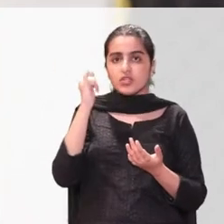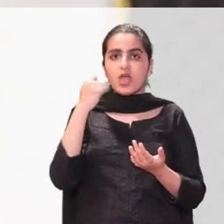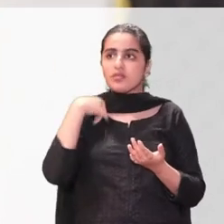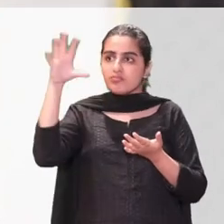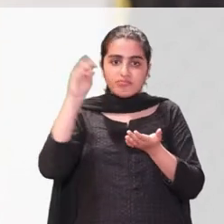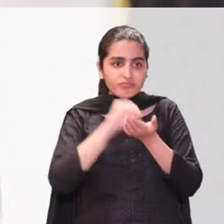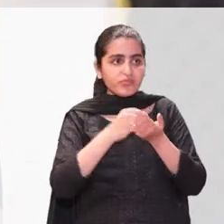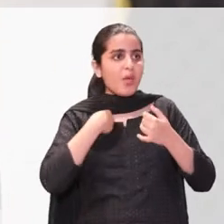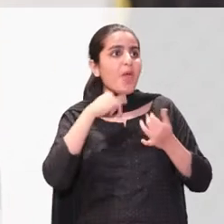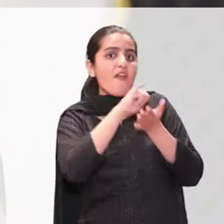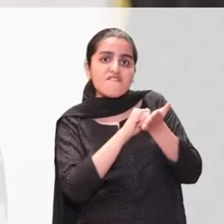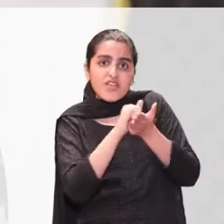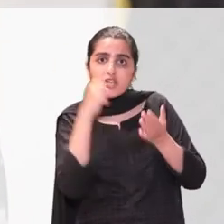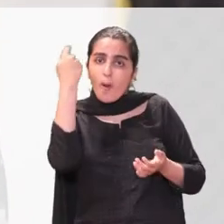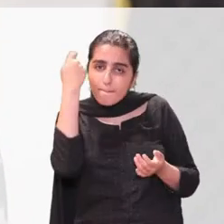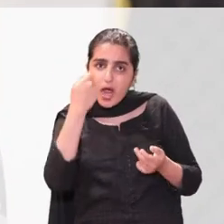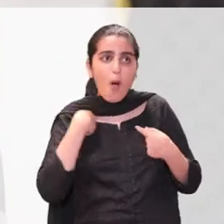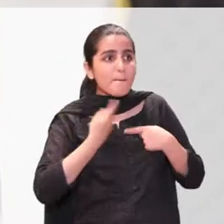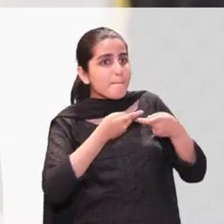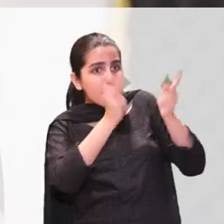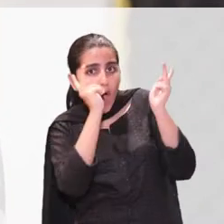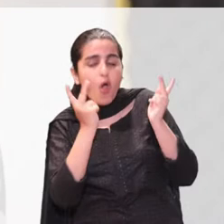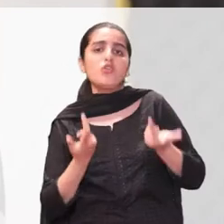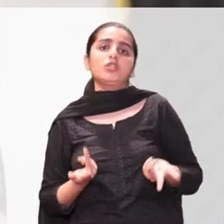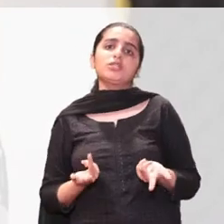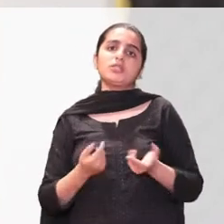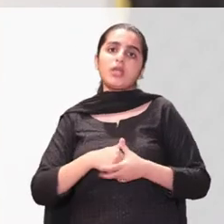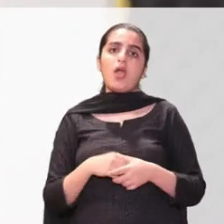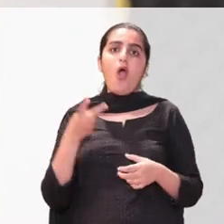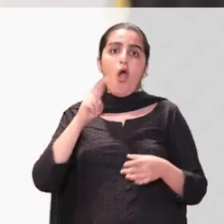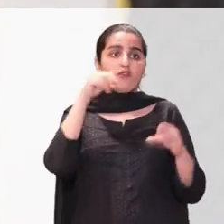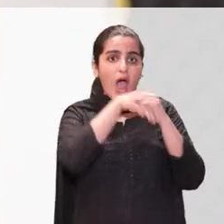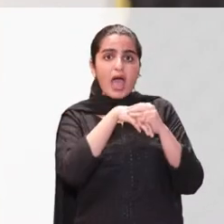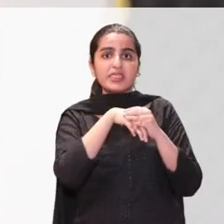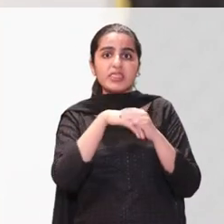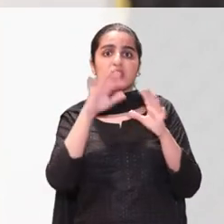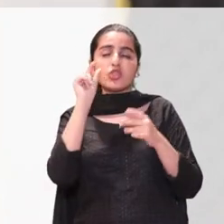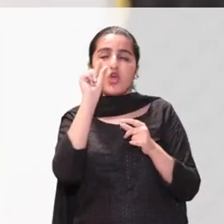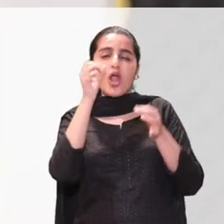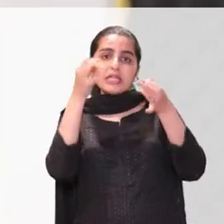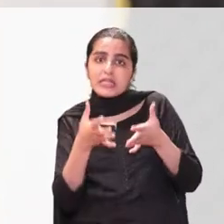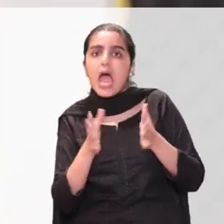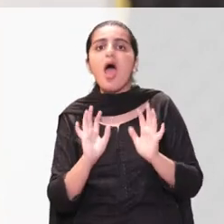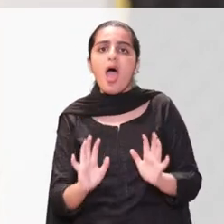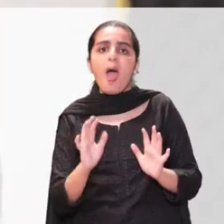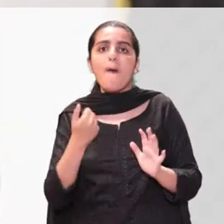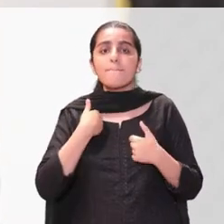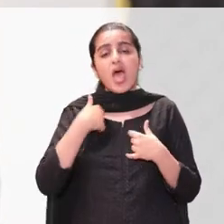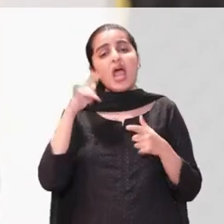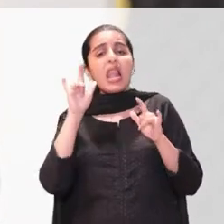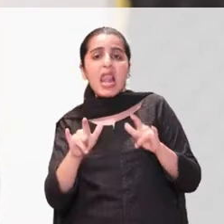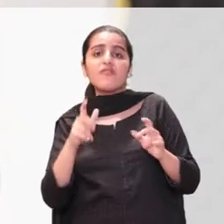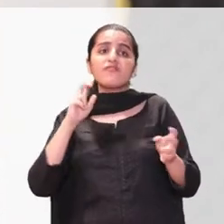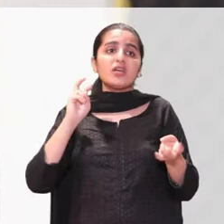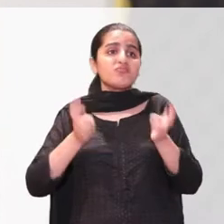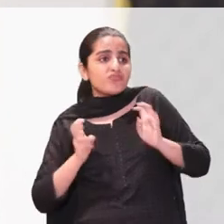से हौसलों को व्यूअर्स मिल सकती है या YouTube पर वीडियोस बनाता हूं और वह वीडियोस बिल्कुल हीलिंग भी होती है समटाइम आई